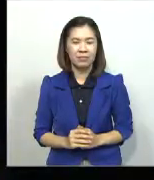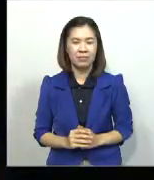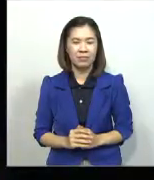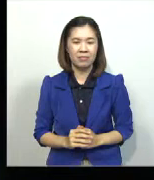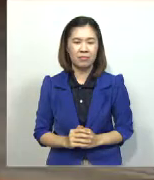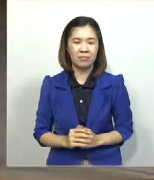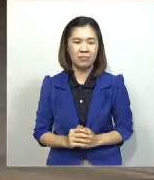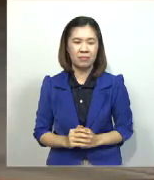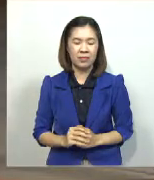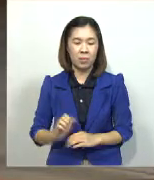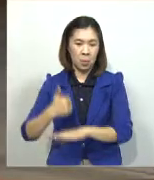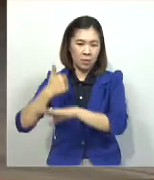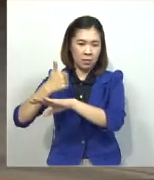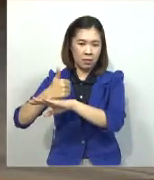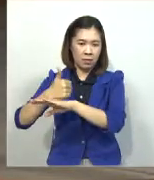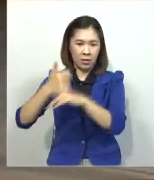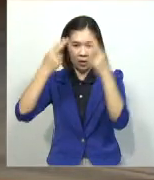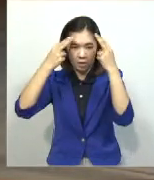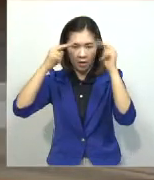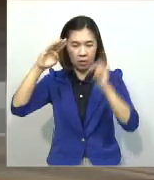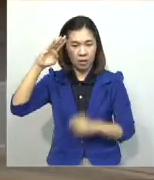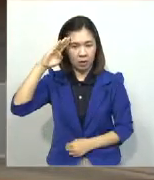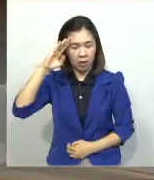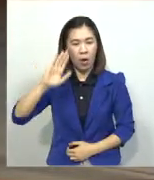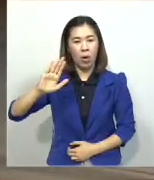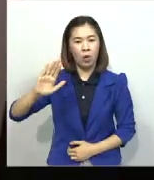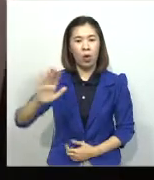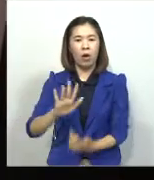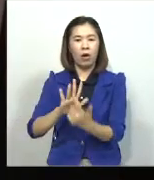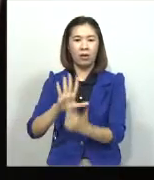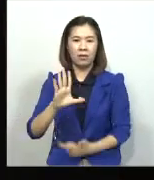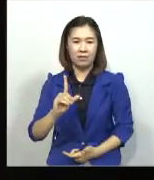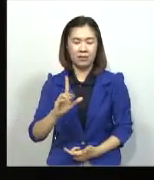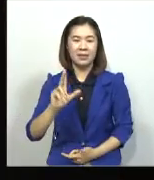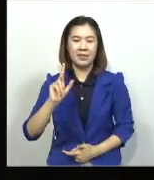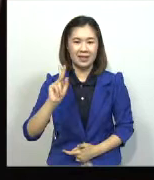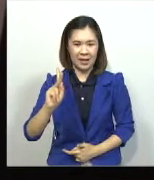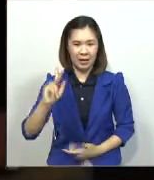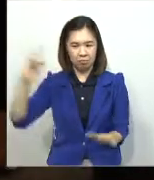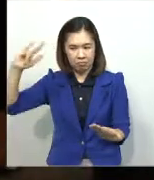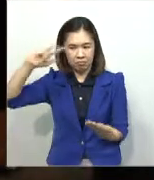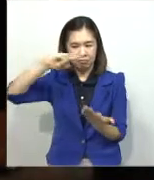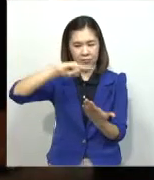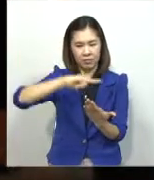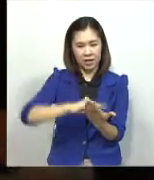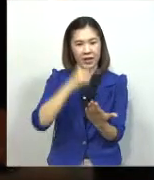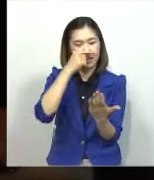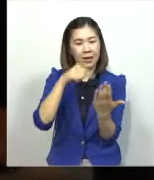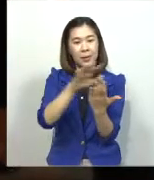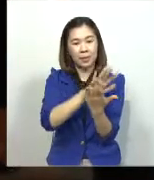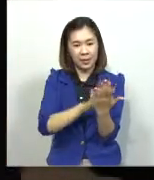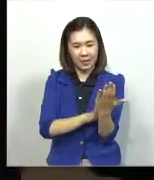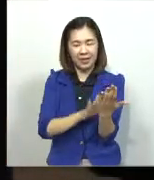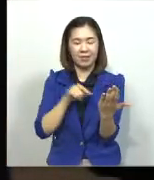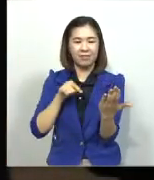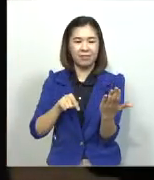นายอันเดรบาบิชนายกรัฐมนตรีสาธารณรัฐเช็กพร้อมคณะเดินทางถึงประเทศไทยด้วยเที่ยวบินพิเศษในการเยือนประเทศไทยอย่